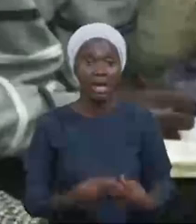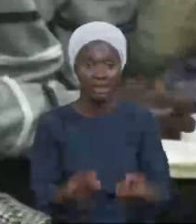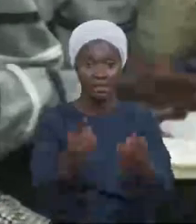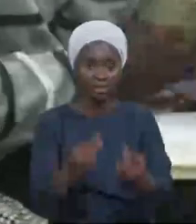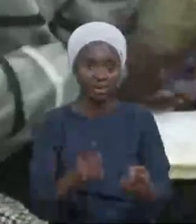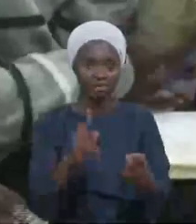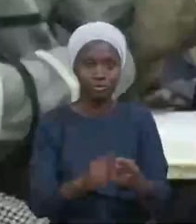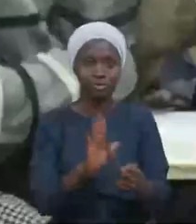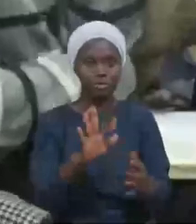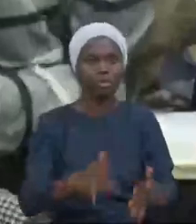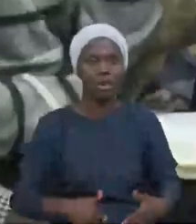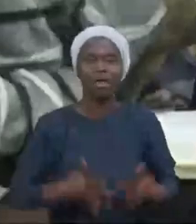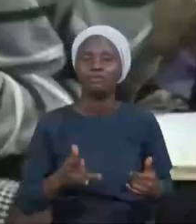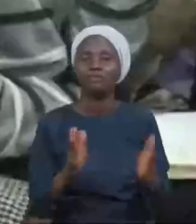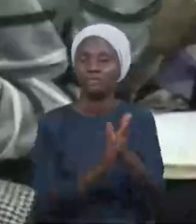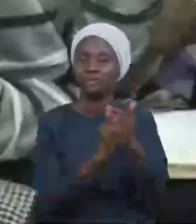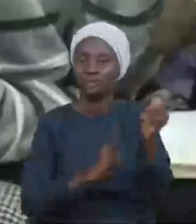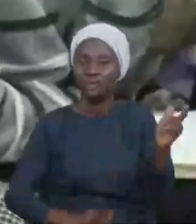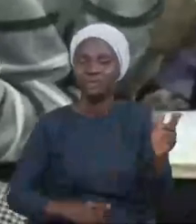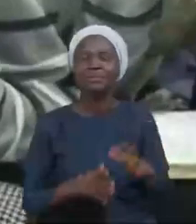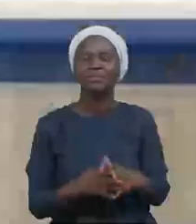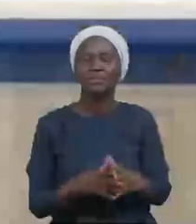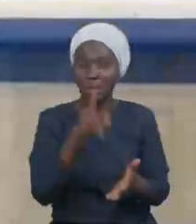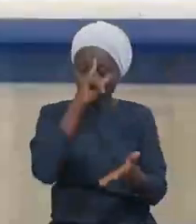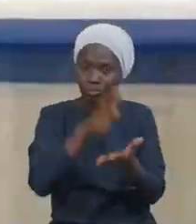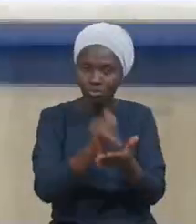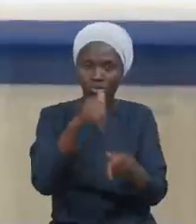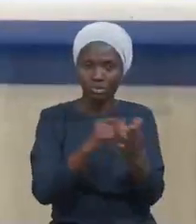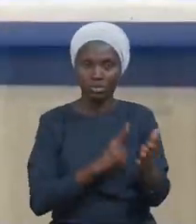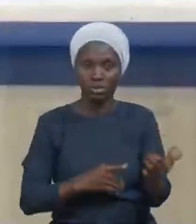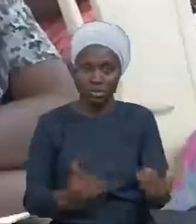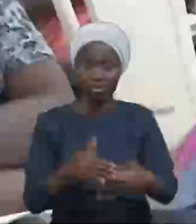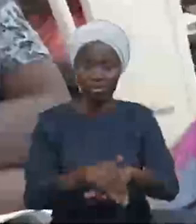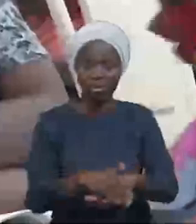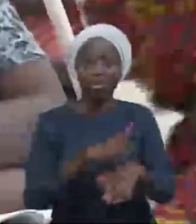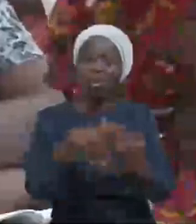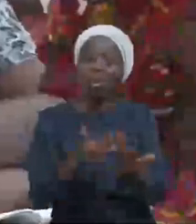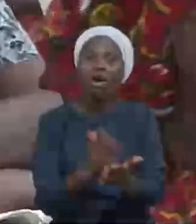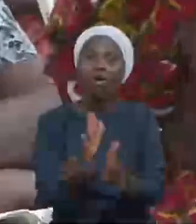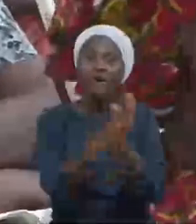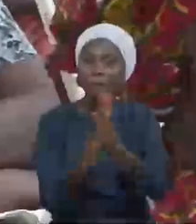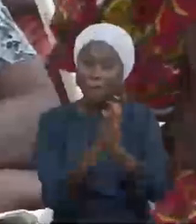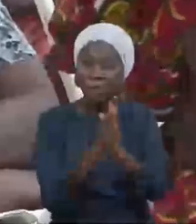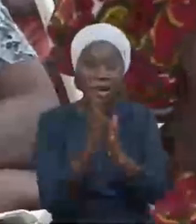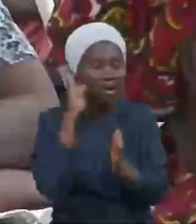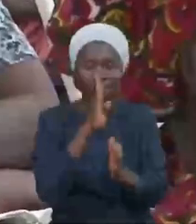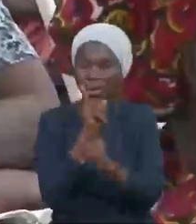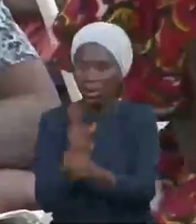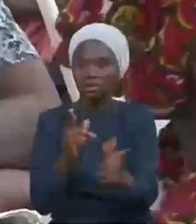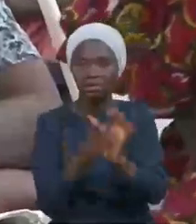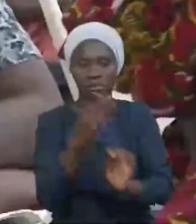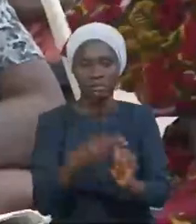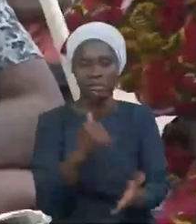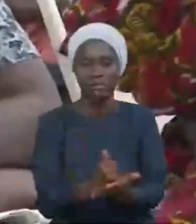Fais confiance au Seigneur ce soir. Toutes tes prières seront exaucées. Comme tu cherches le